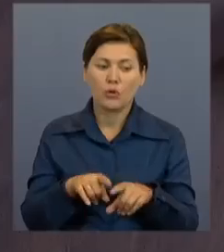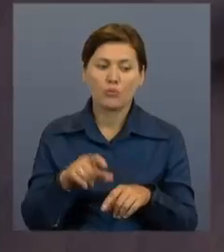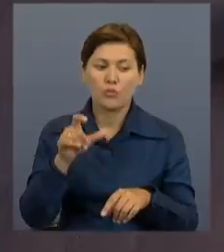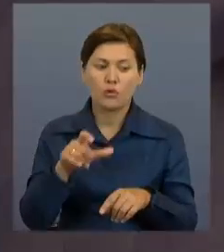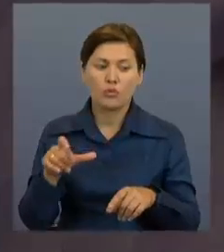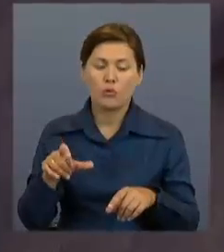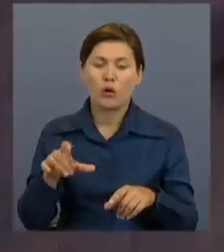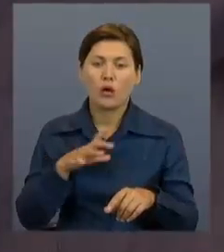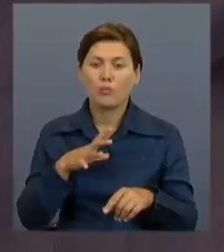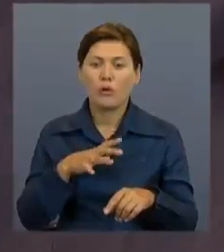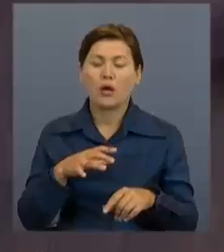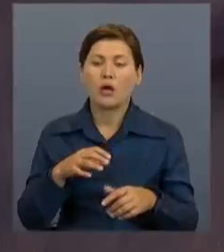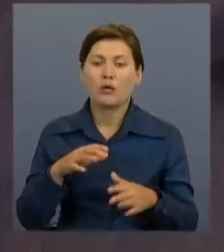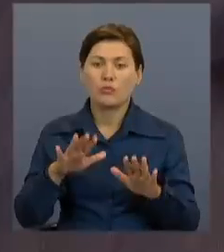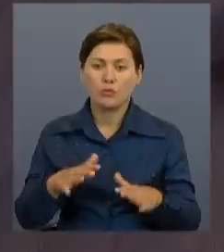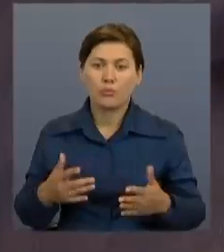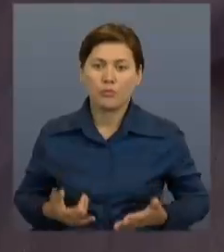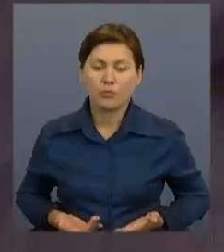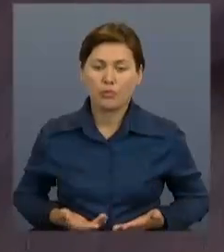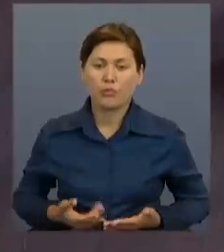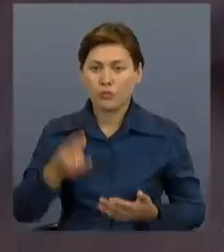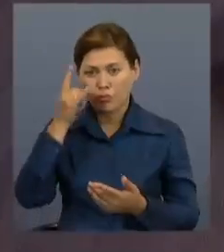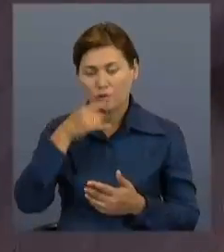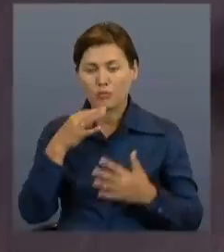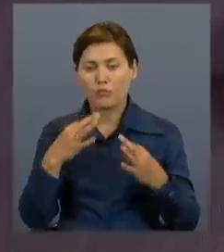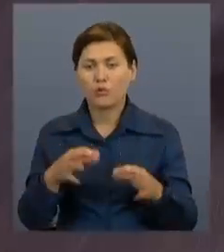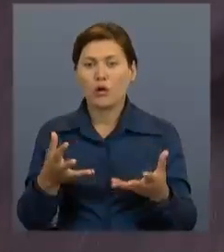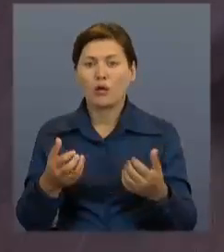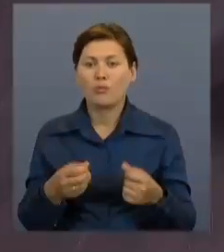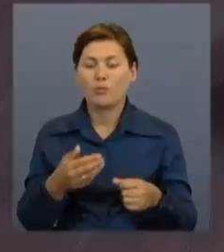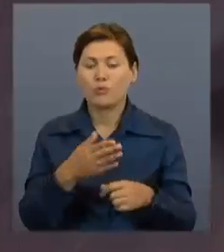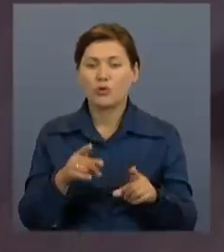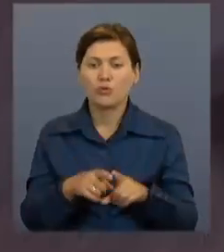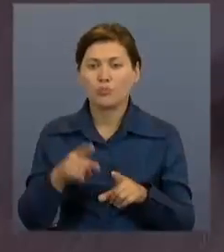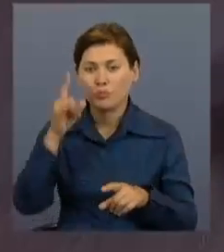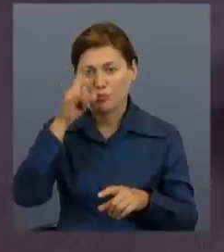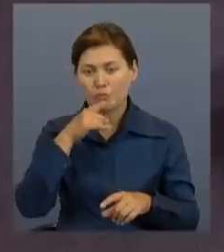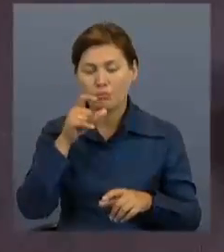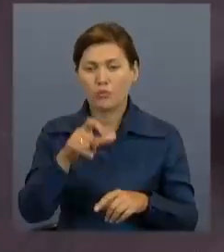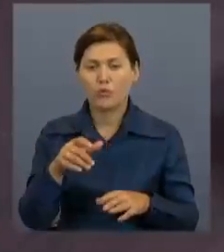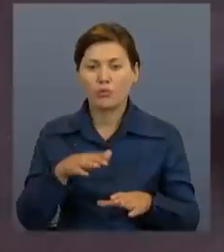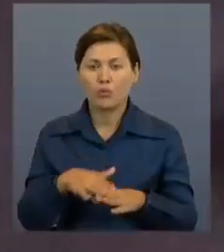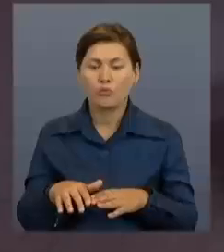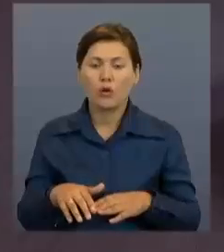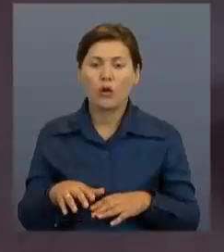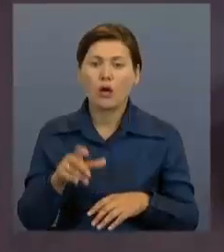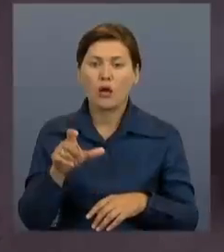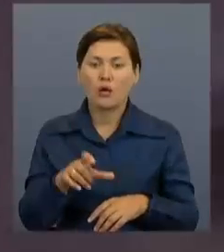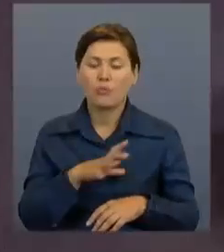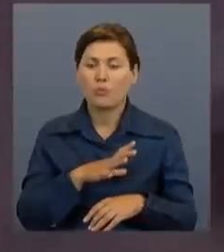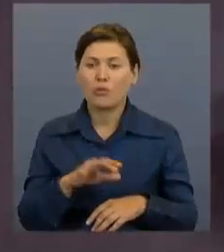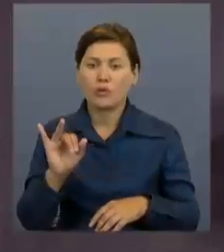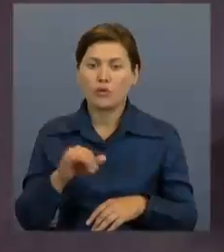азаматтар, тұрақты Қазақстанда тұруға рұқсат алған азаматтар, олар да Қазақстан азаматының толыққанды азамат болмаса да